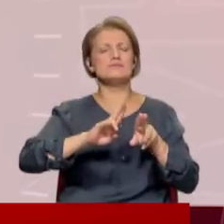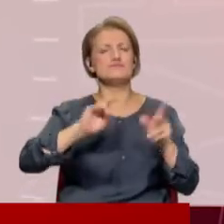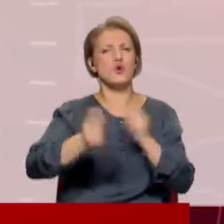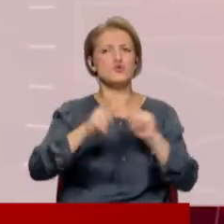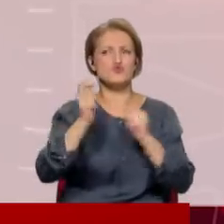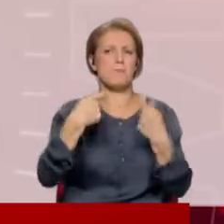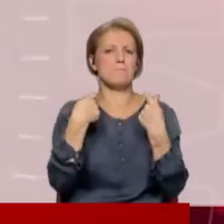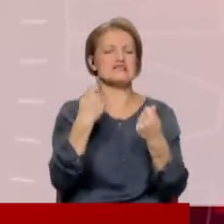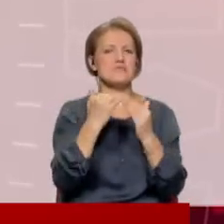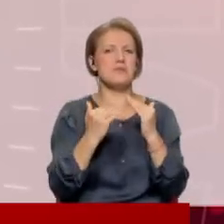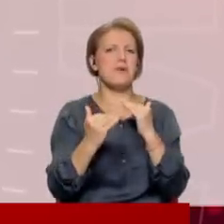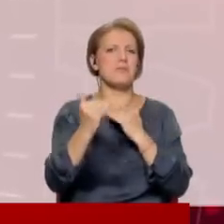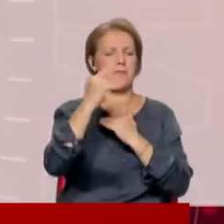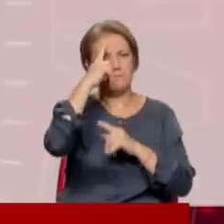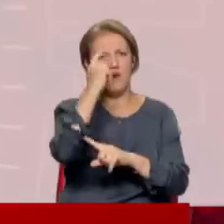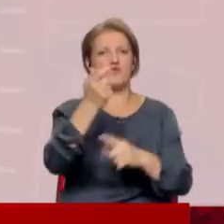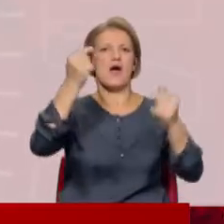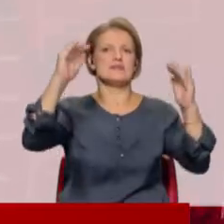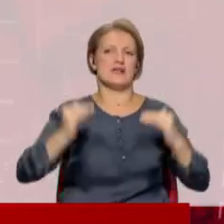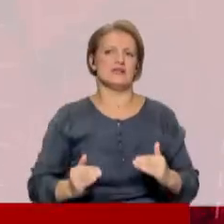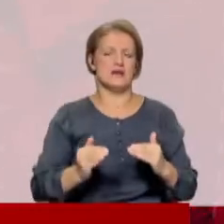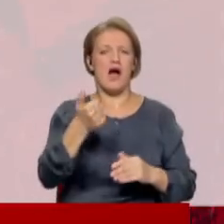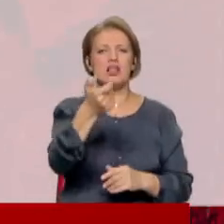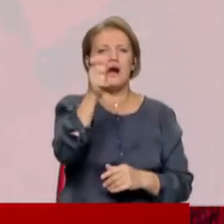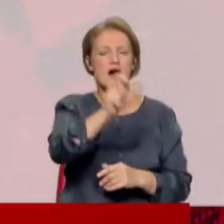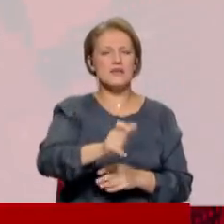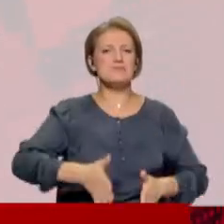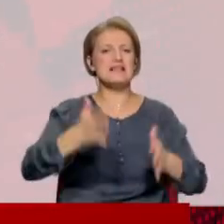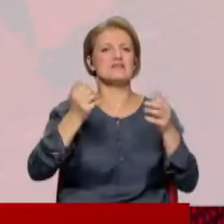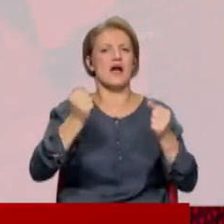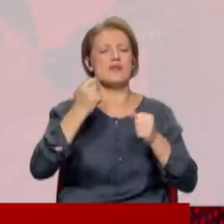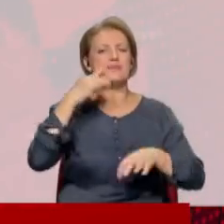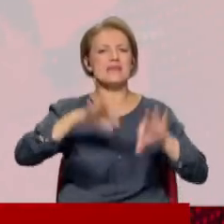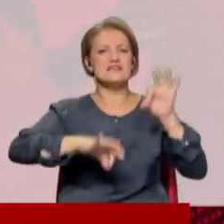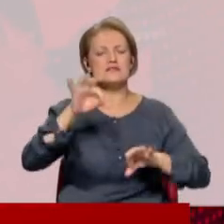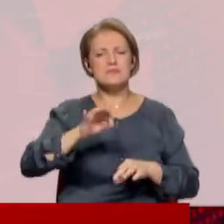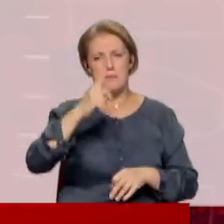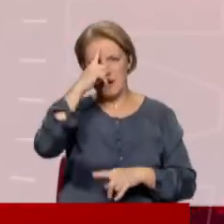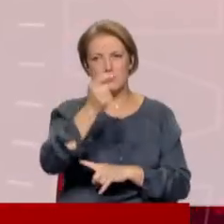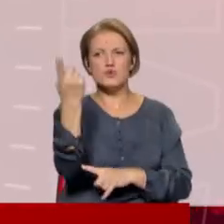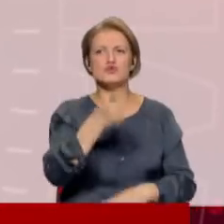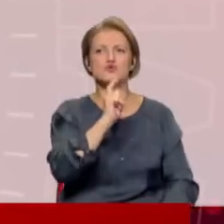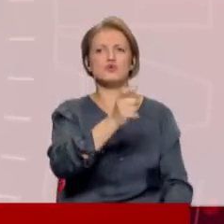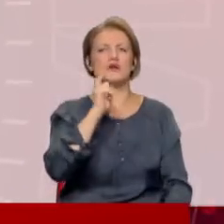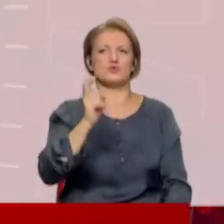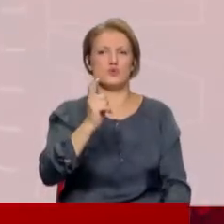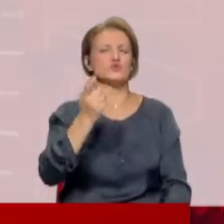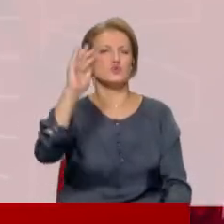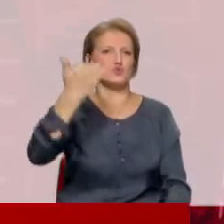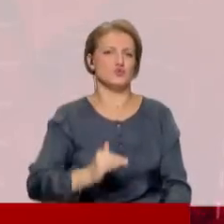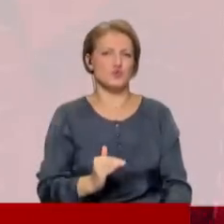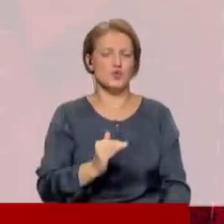de arttıkça başvurular da azaldı. 6 ayda bina dayanıklılık testi başvurusu %99 oranında